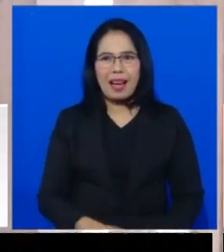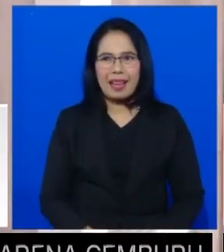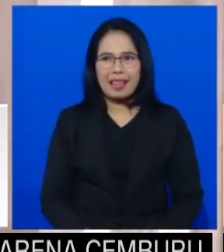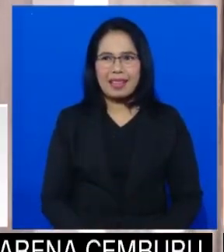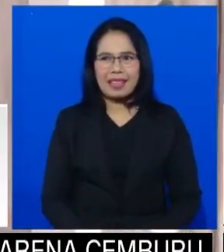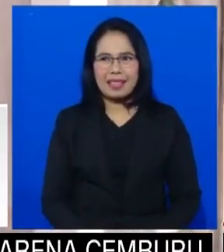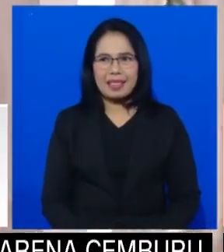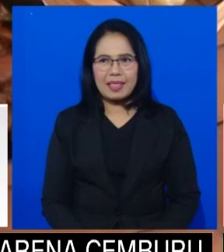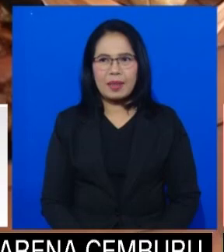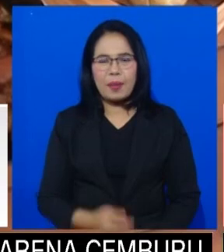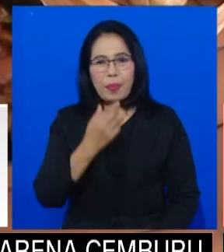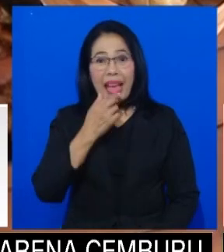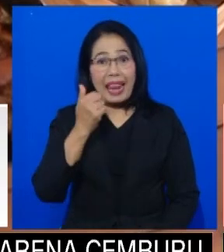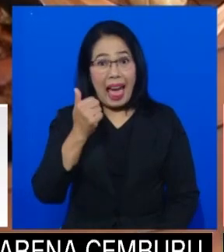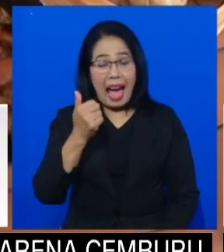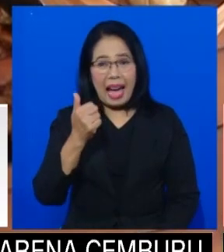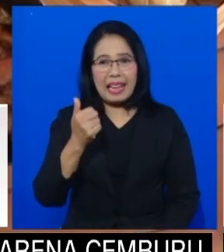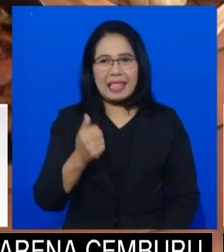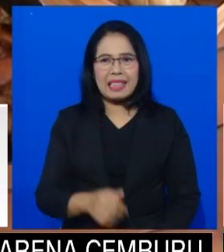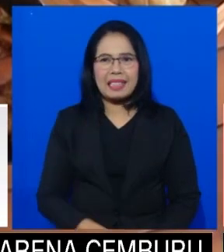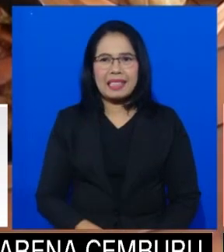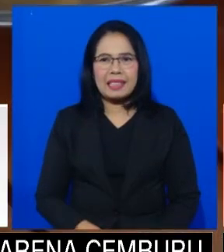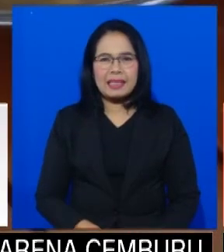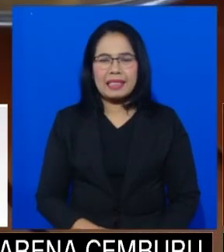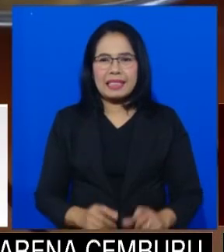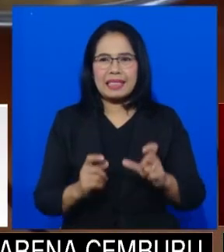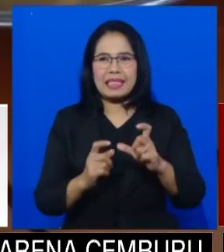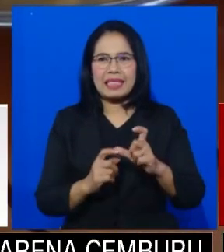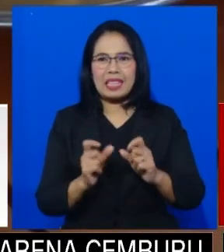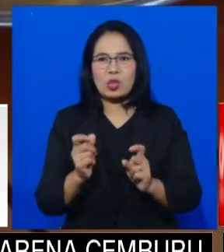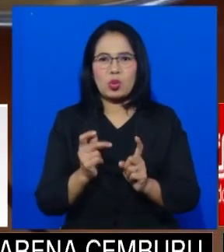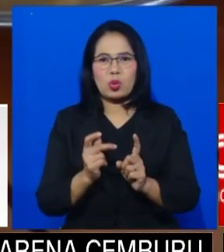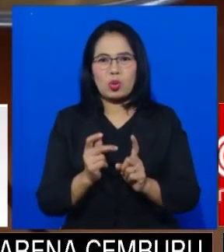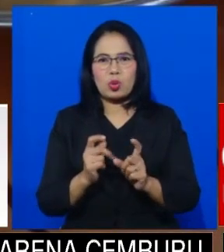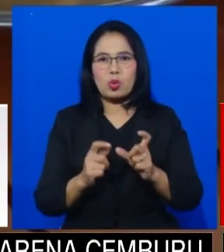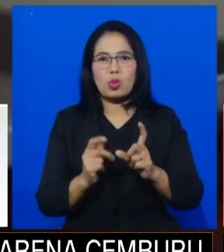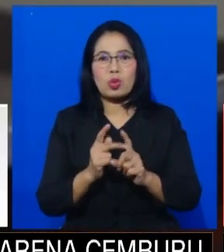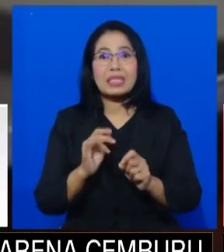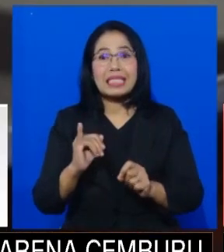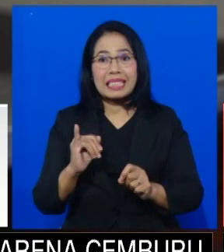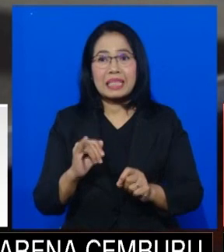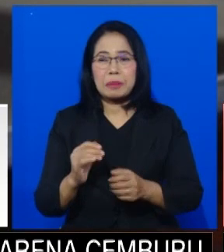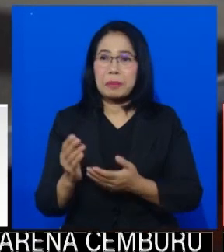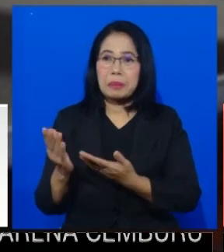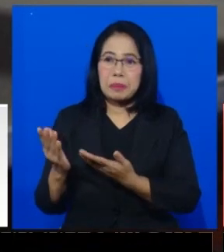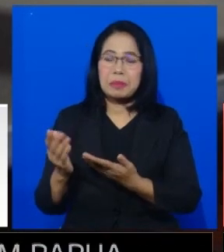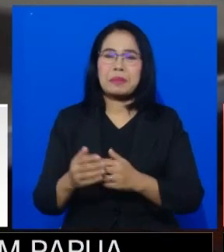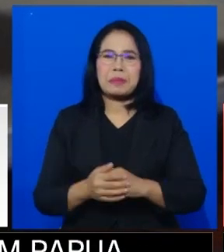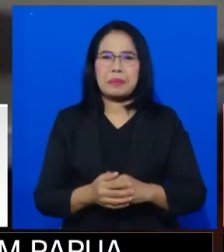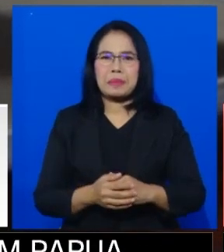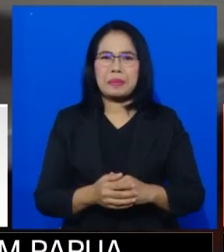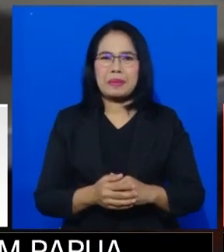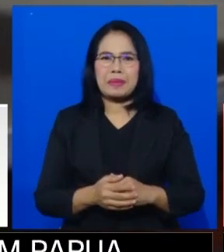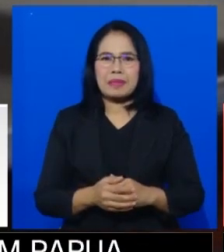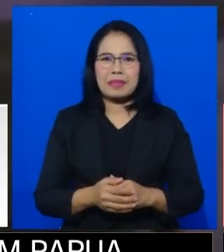Ternyata rasanya cukup nikmat loh. Sushi di sini memang tidak menggunakan beras Jepang karena sengaja dibuat lebih ekonomis. Selain itu, seluruh